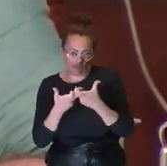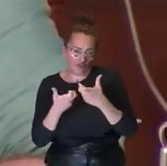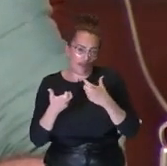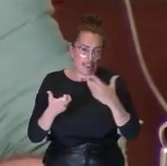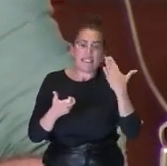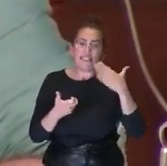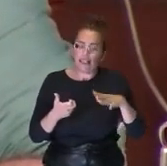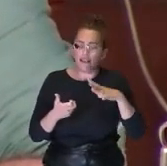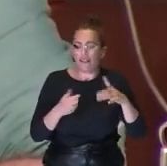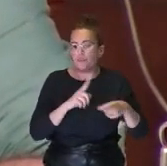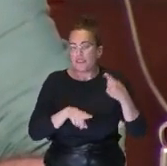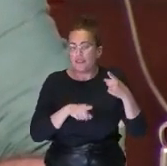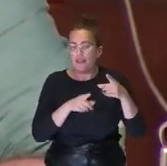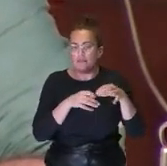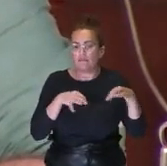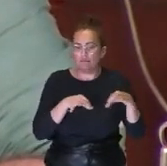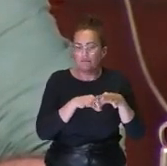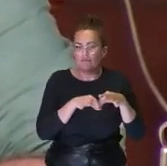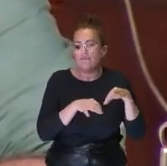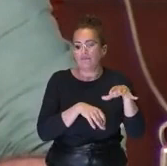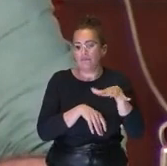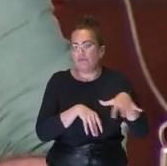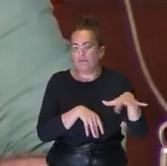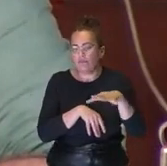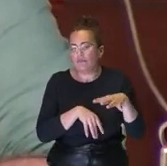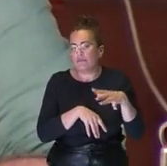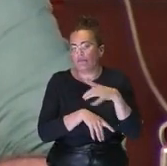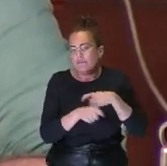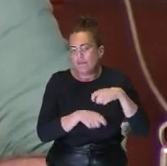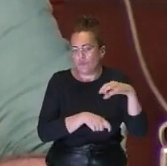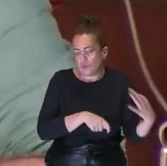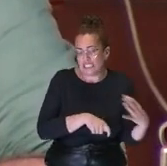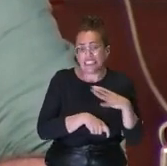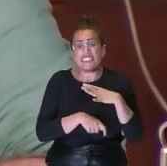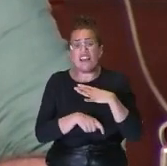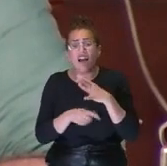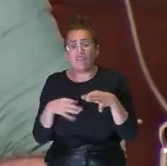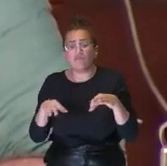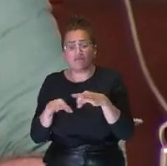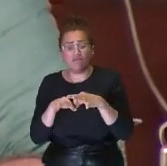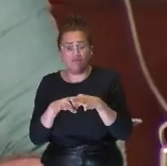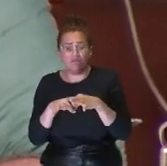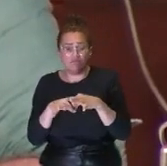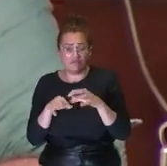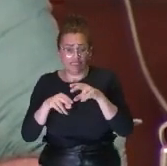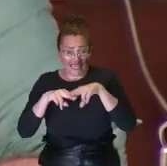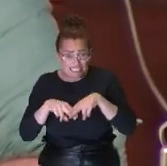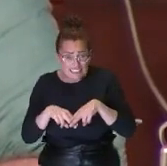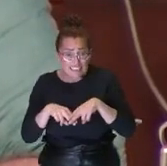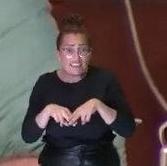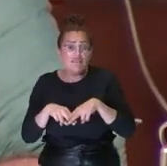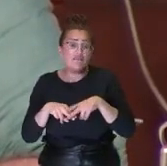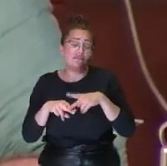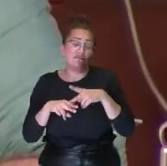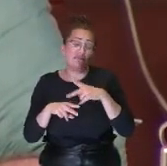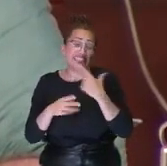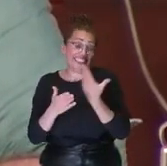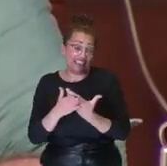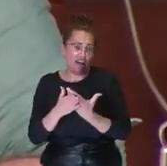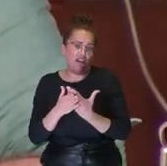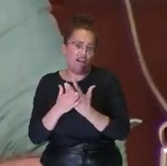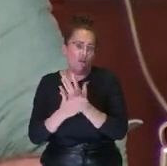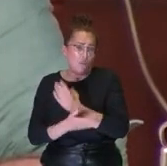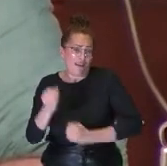concession d'aménagement et zone éco, et avec certaines zones en particulier qui ont été définies, qu'on appelle les périmètres opérationnels, dans